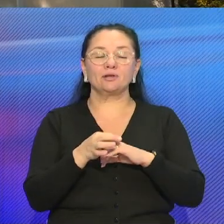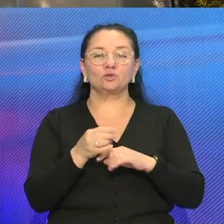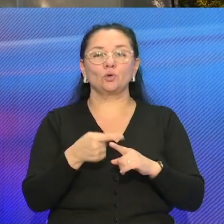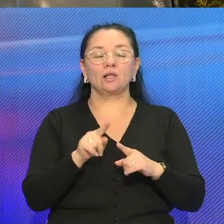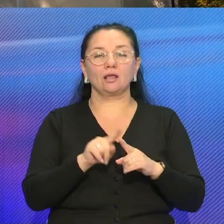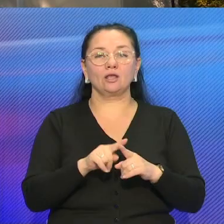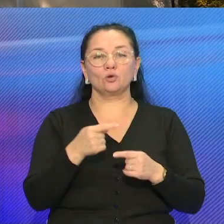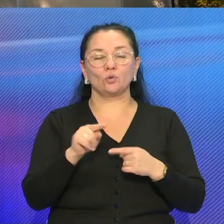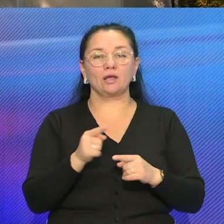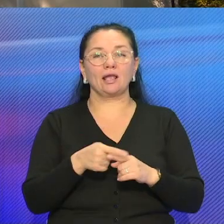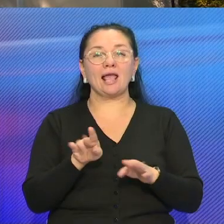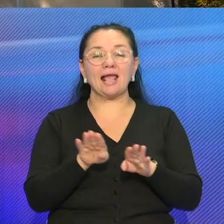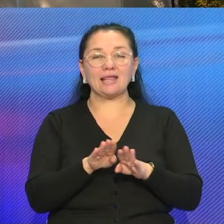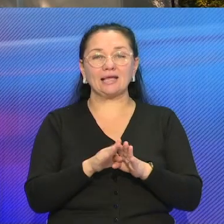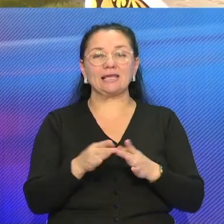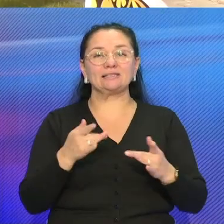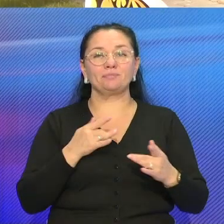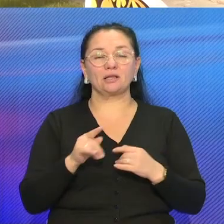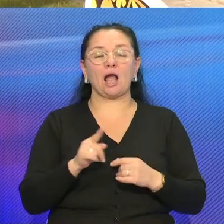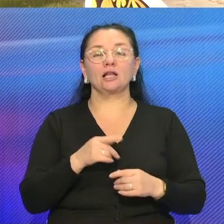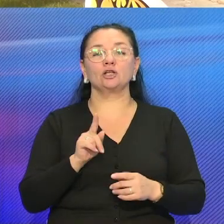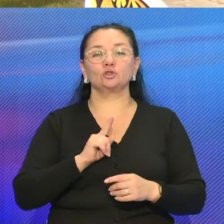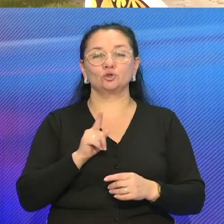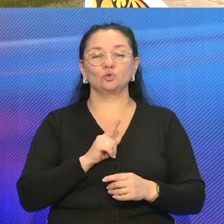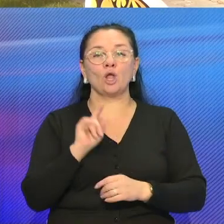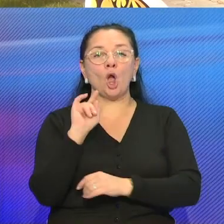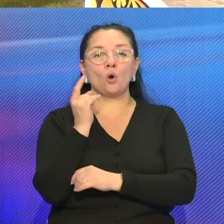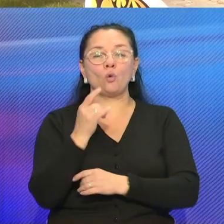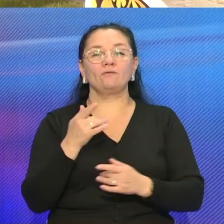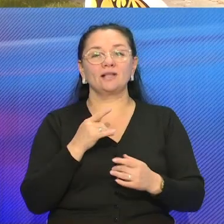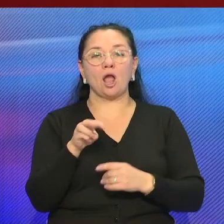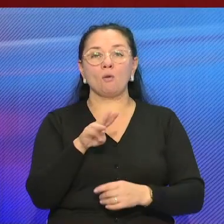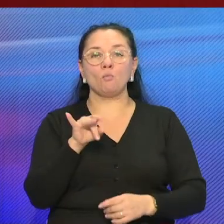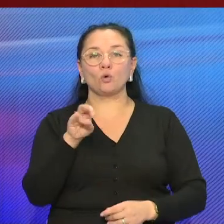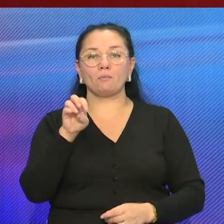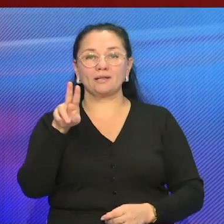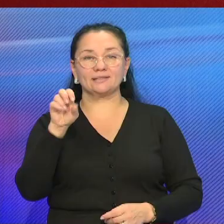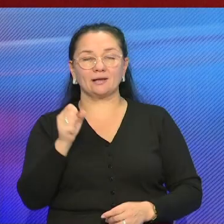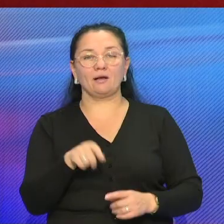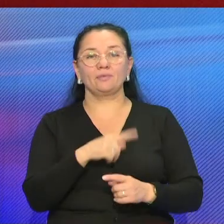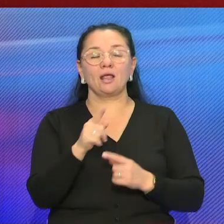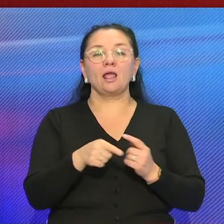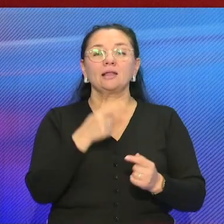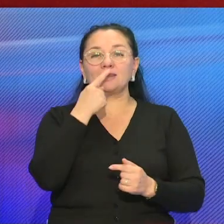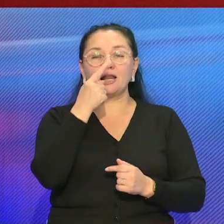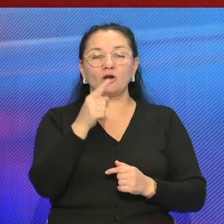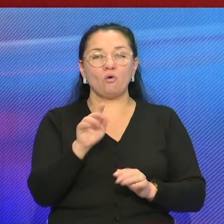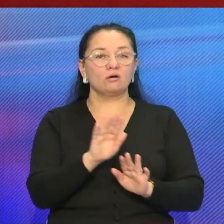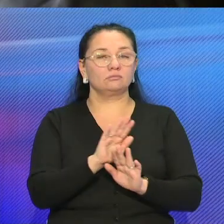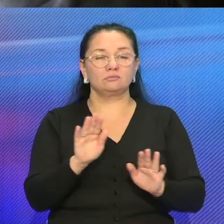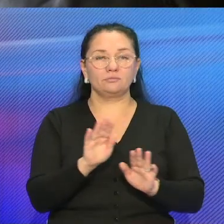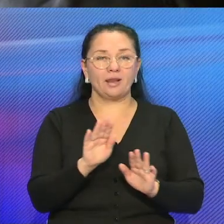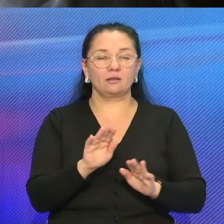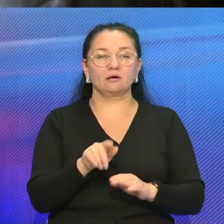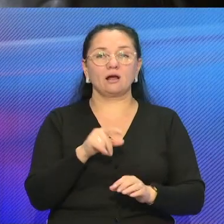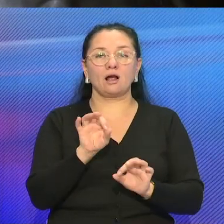помста. Менавіта гэтыя спектаклі чакаюць аматары лялечнага мастацтва Мурманска. Далёка зусім не, кажа галоўны рэжысёр.